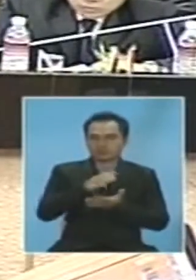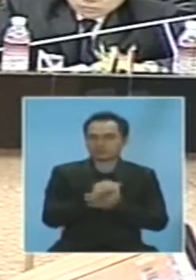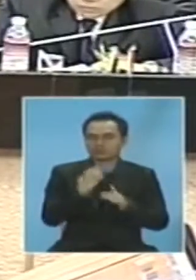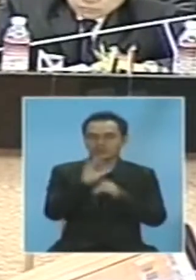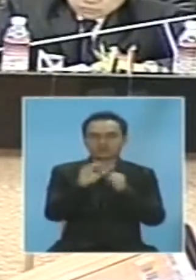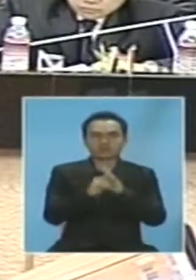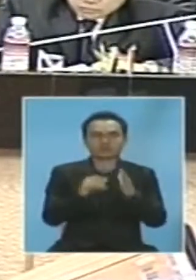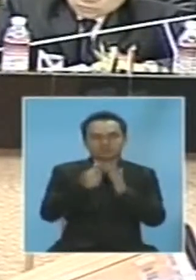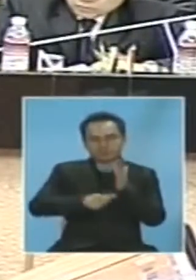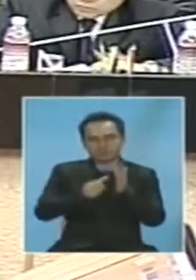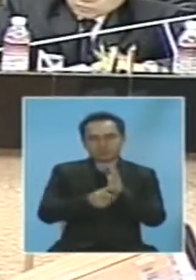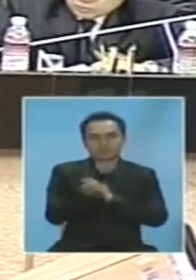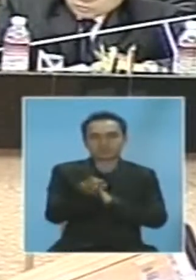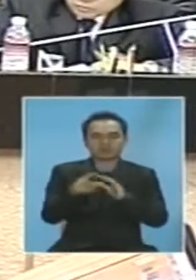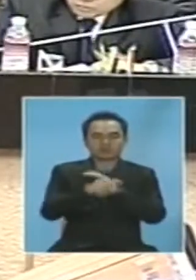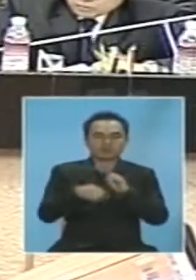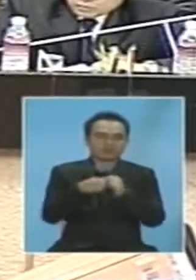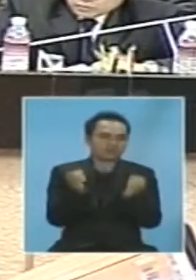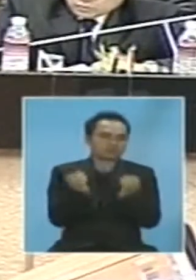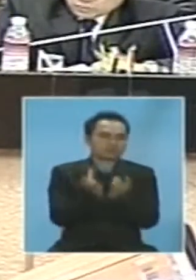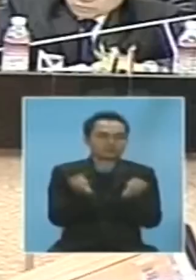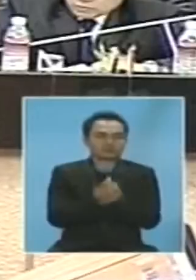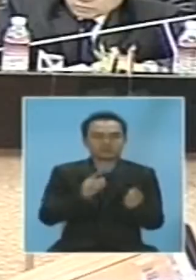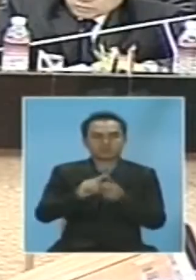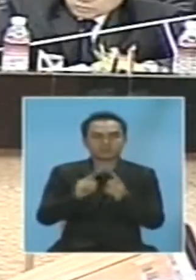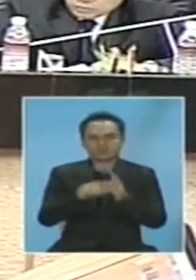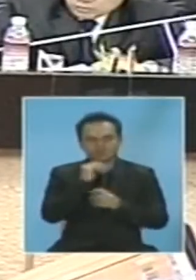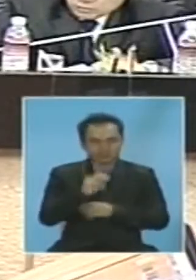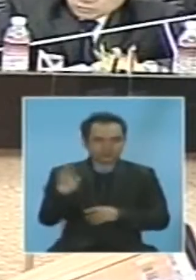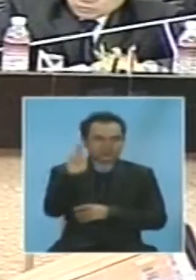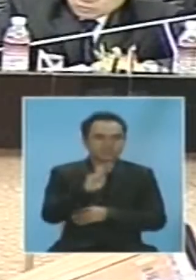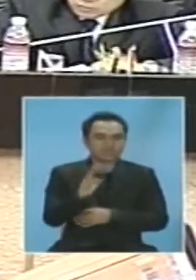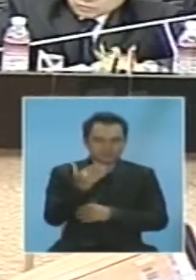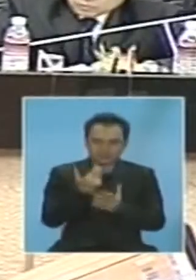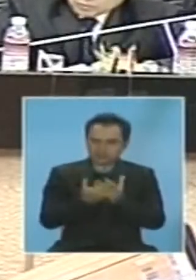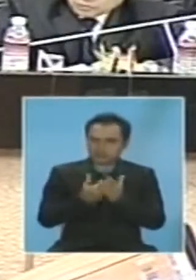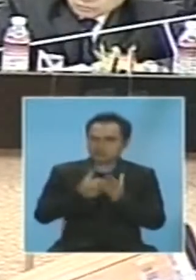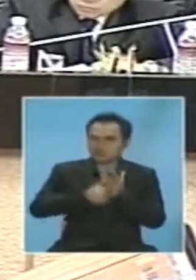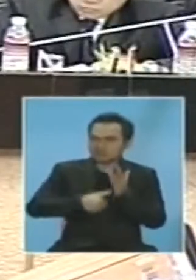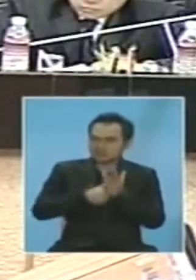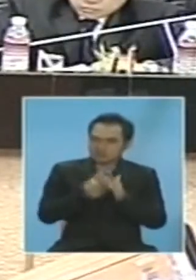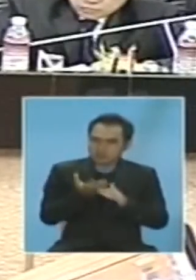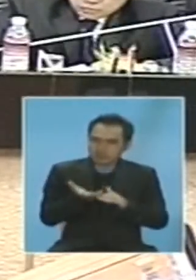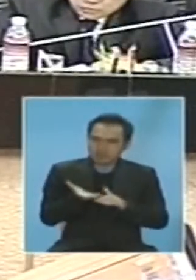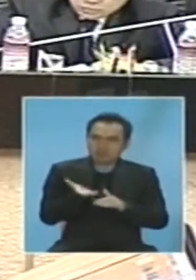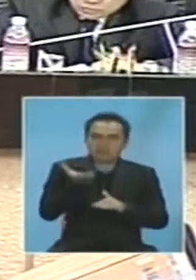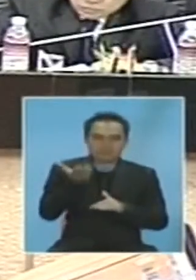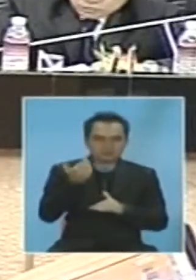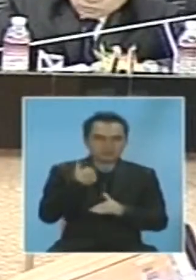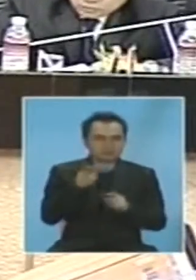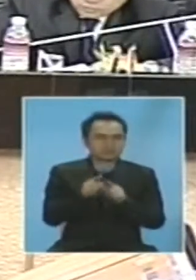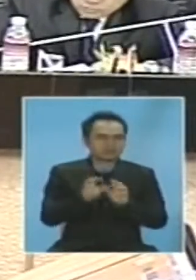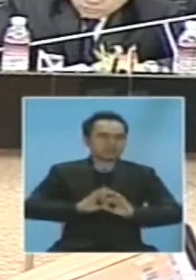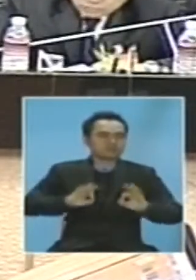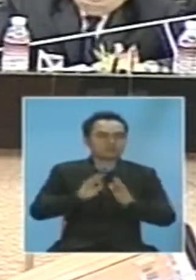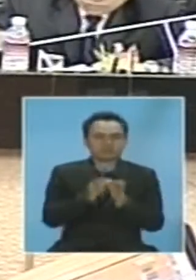การรับจำนำข้าวเกิดผลเสียหายทำให้ต้องมีการใช้ภาษีของประชาชนเพิ่มขึ้นอย่างต่อเนื่องมีความรั่ว